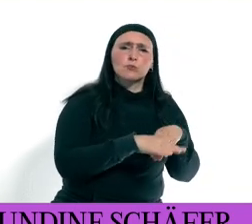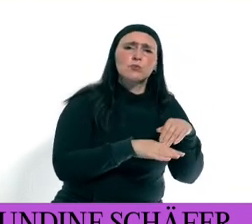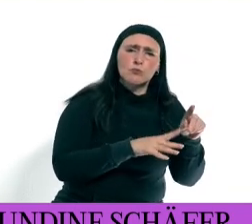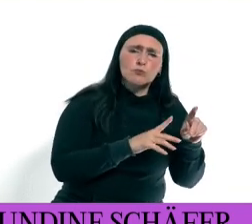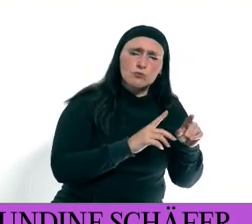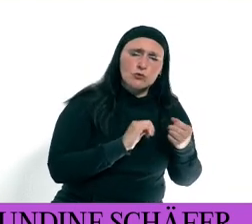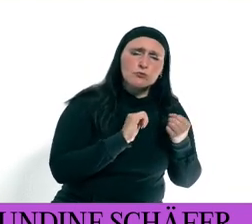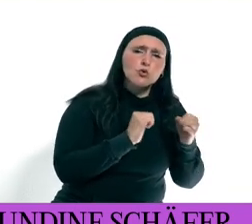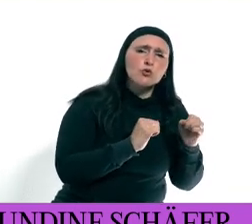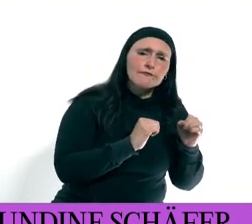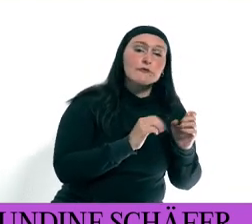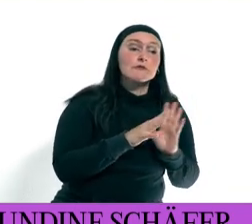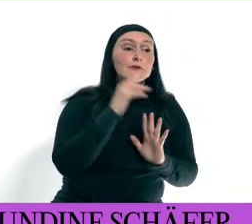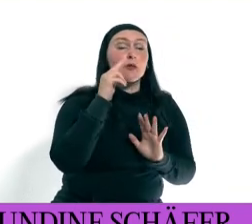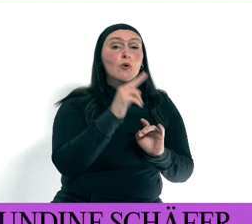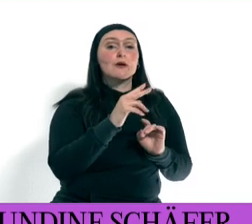denn wir